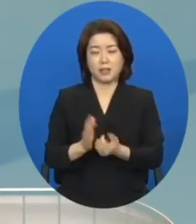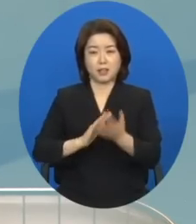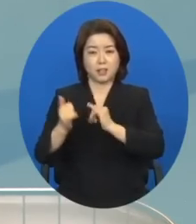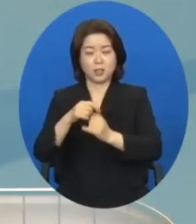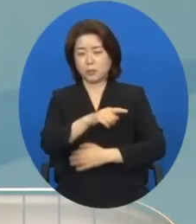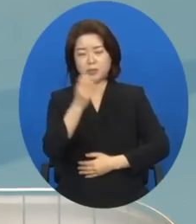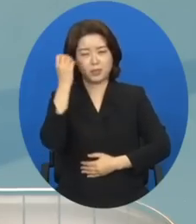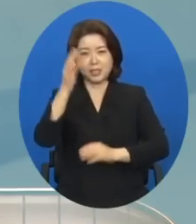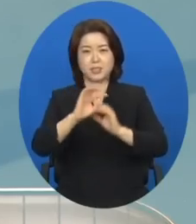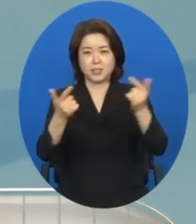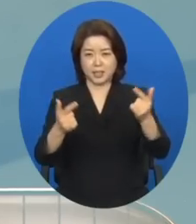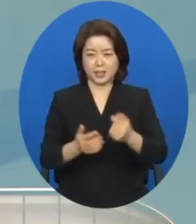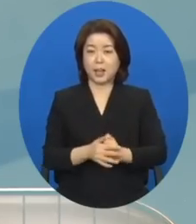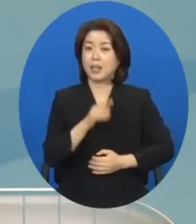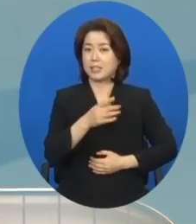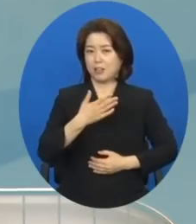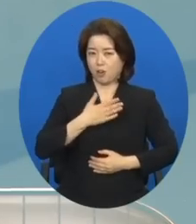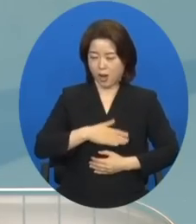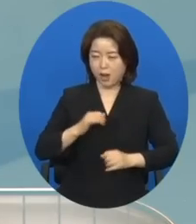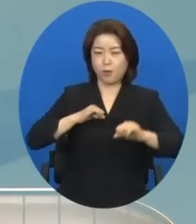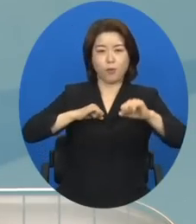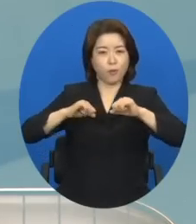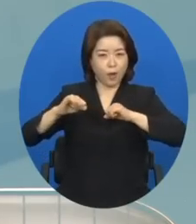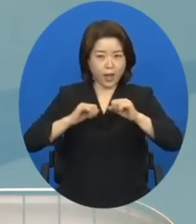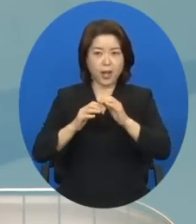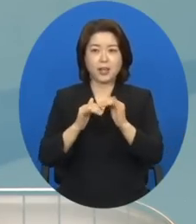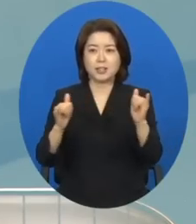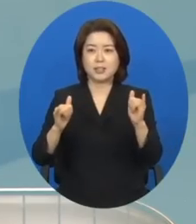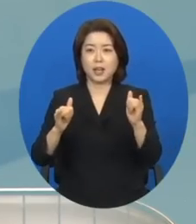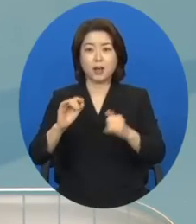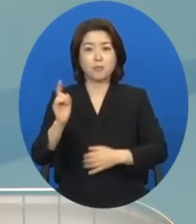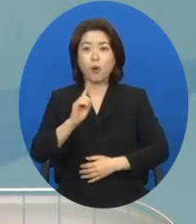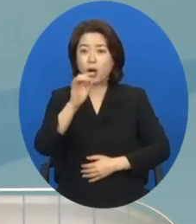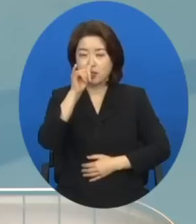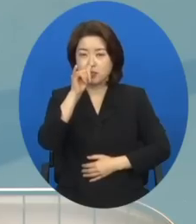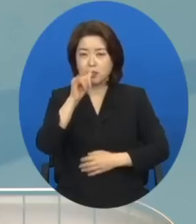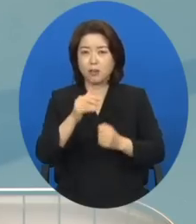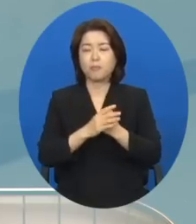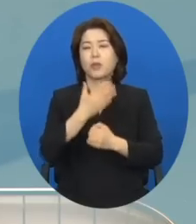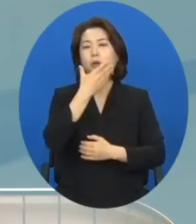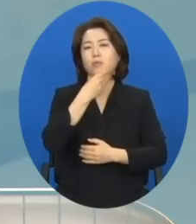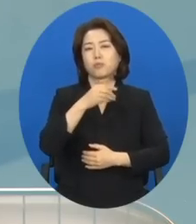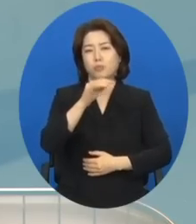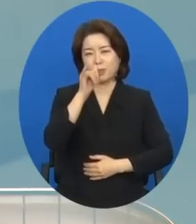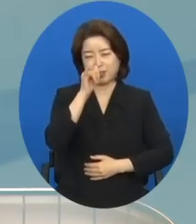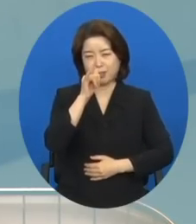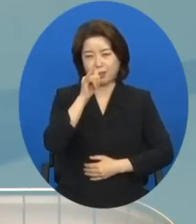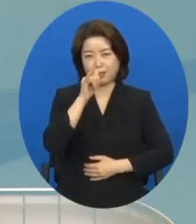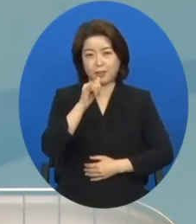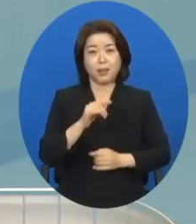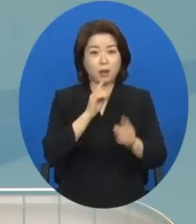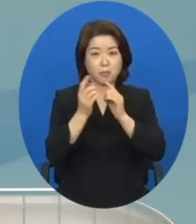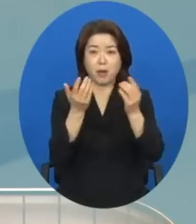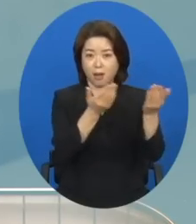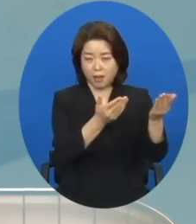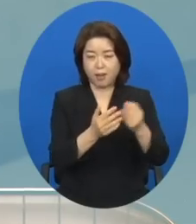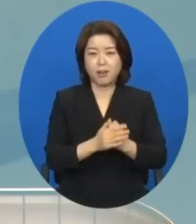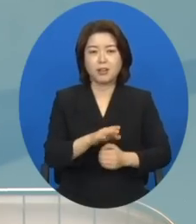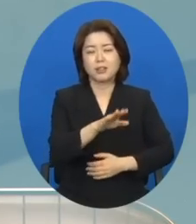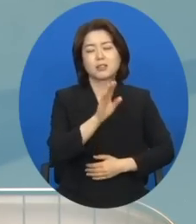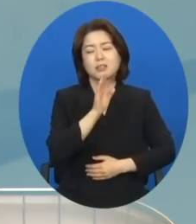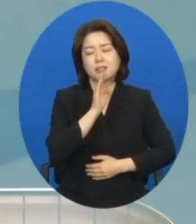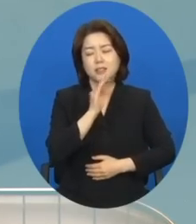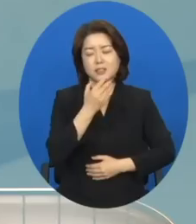그랬냐면 이것을 알고 행하는 자는 뭐가 있다고요? 복이 있다라고 했습니다. 그 사람이 정말